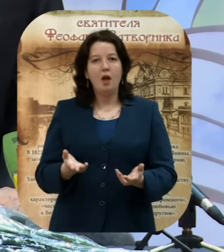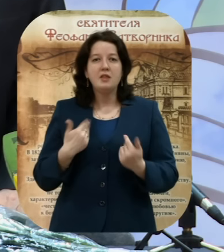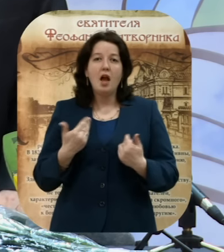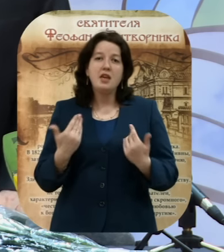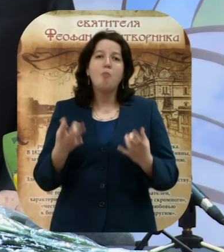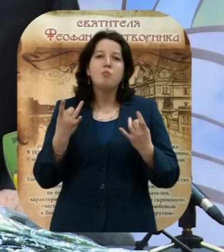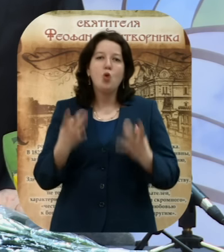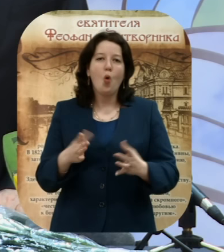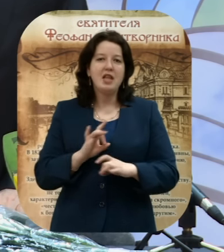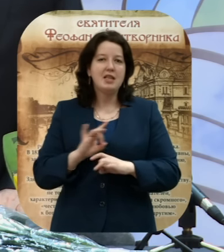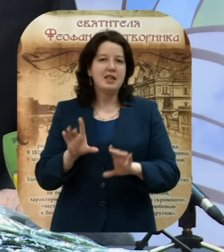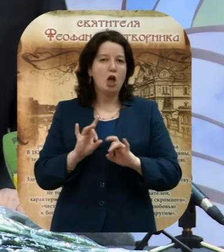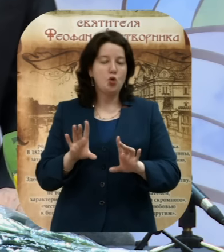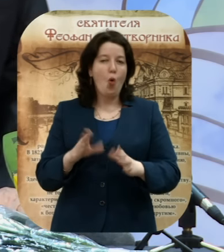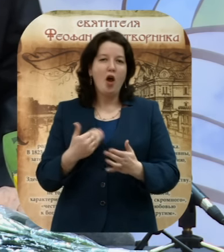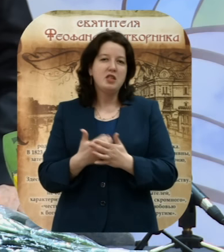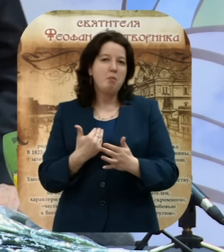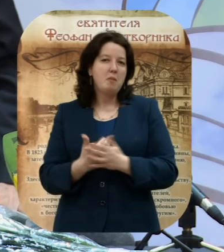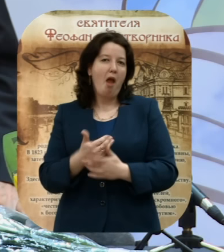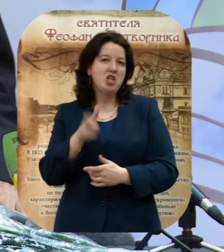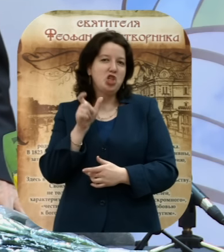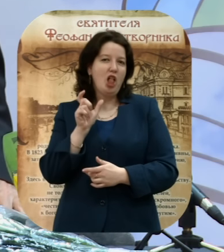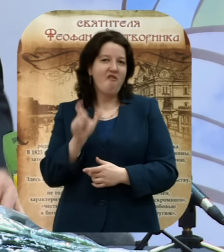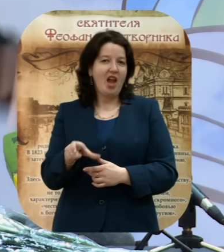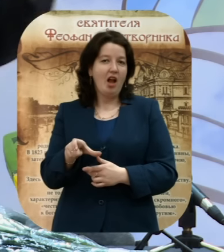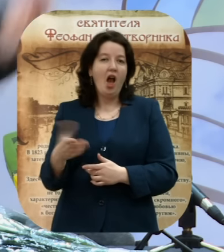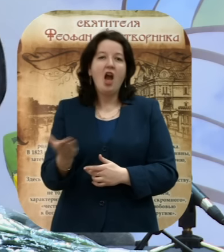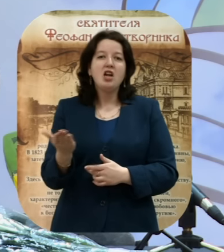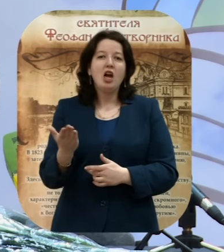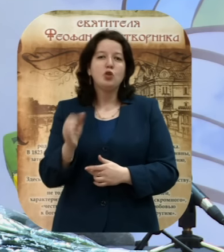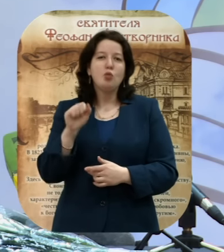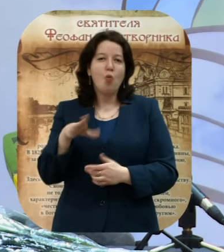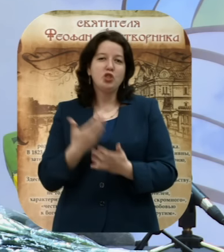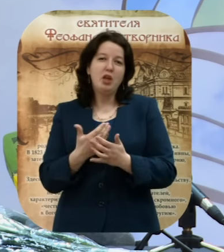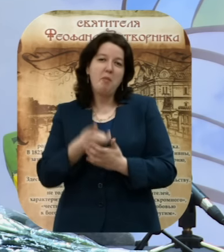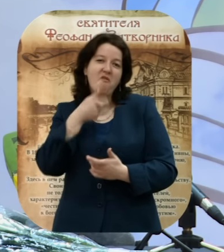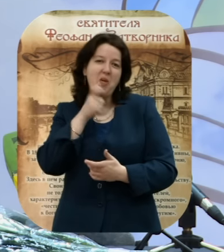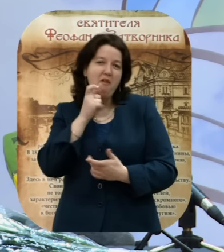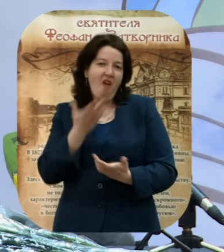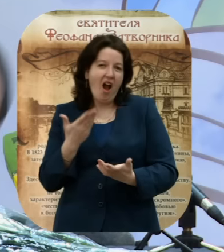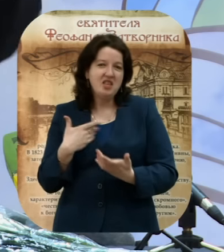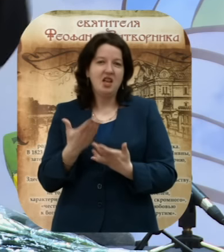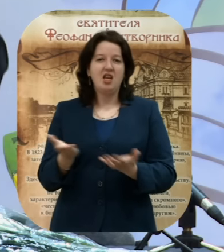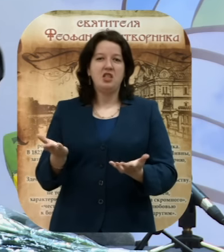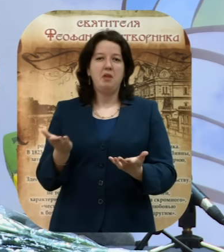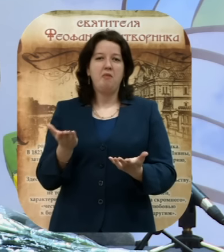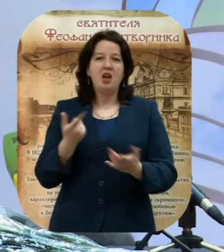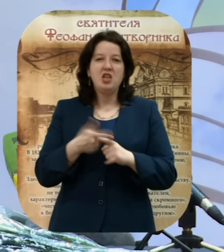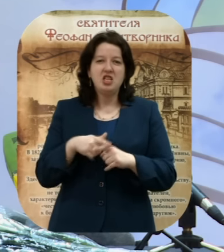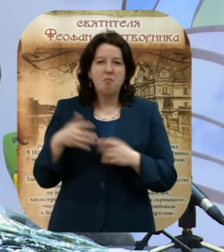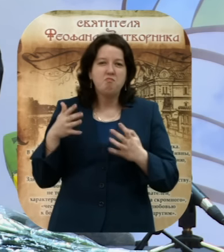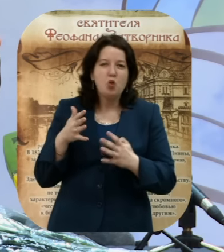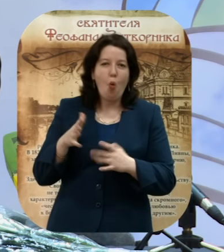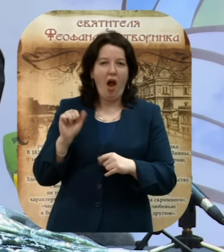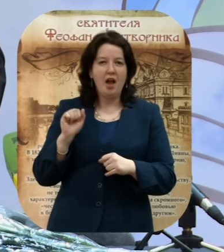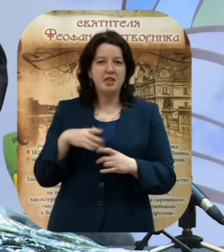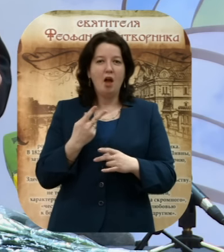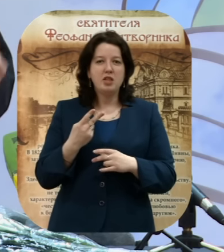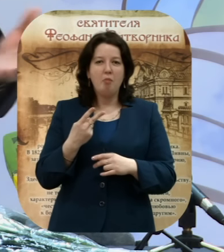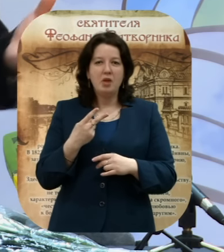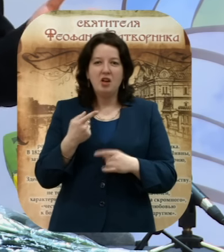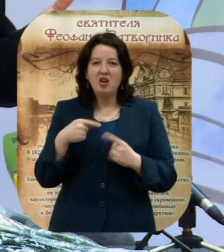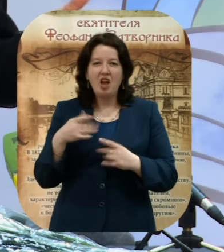скажу, что подчас человеком, который, может, и выпивает, так сказать, ну и руганется